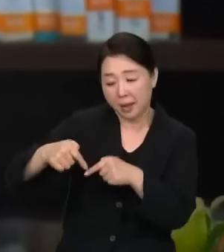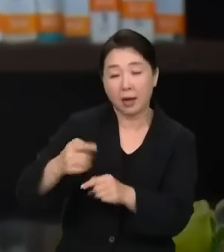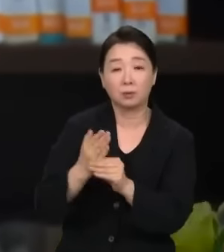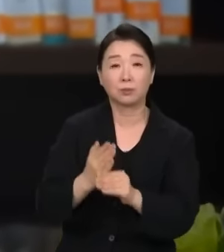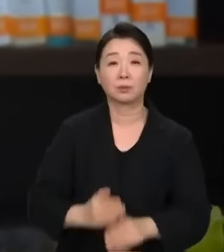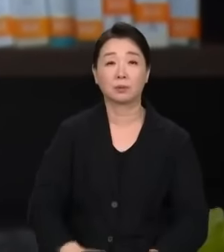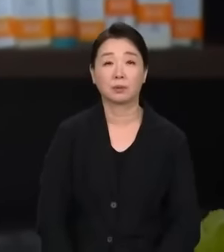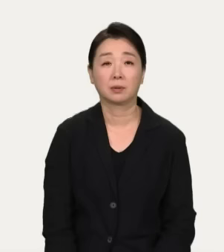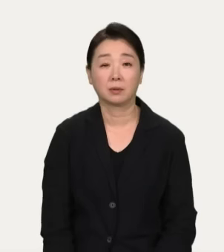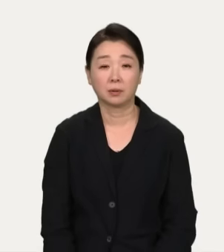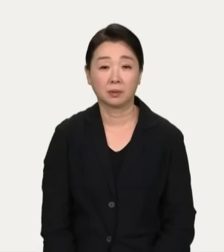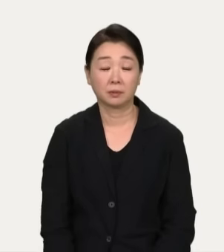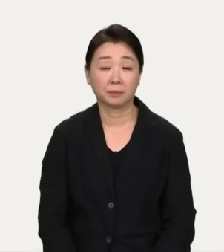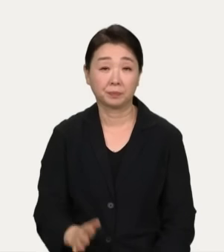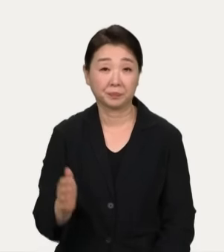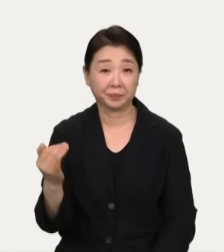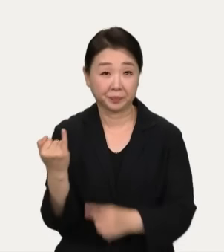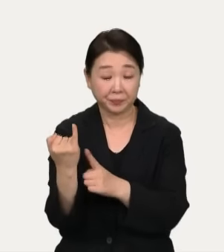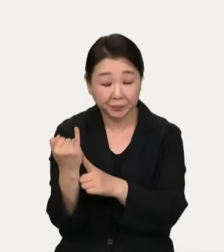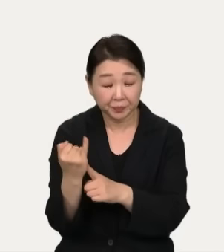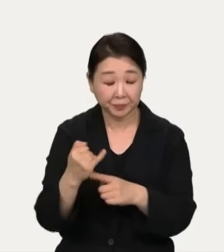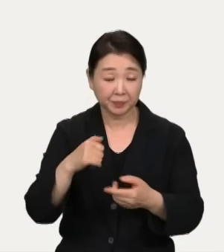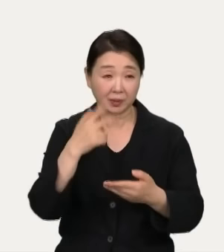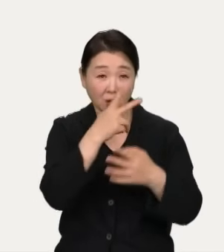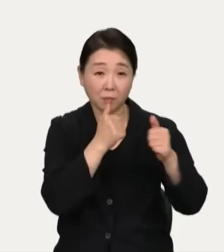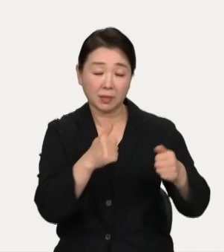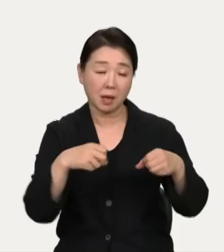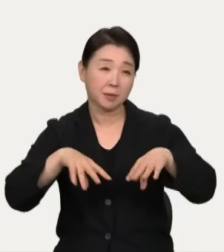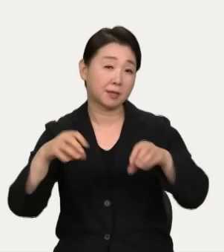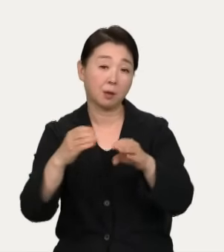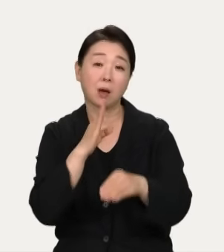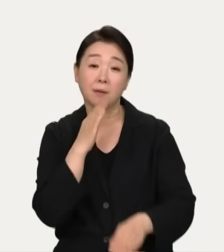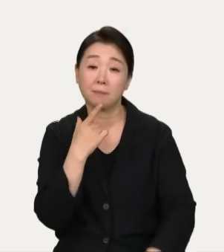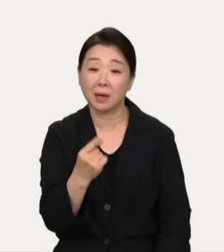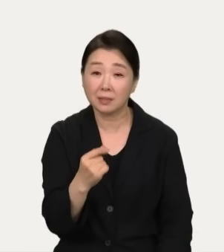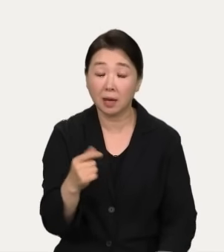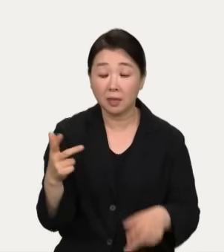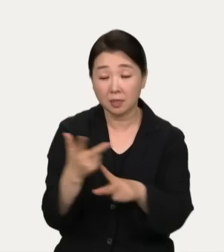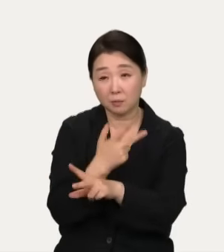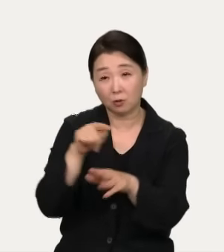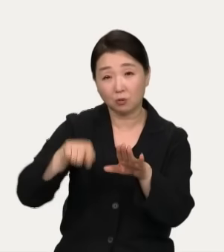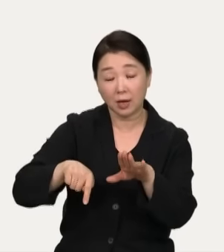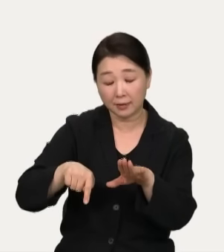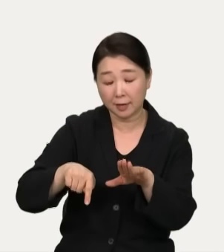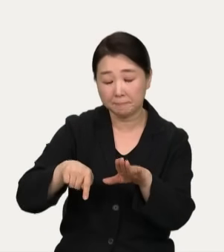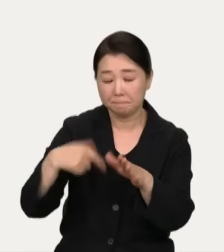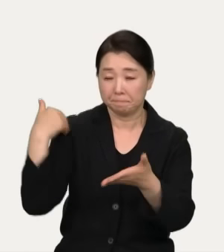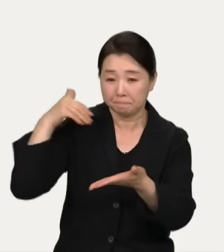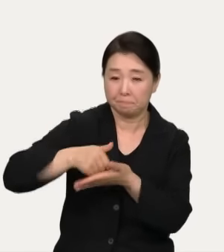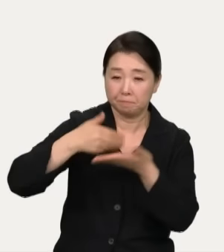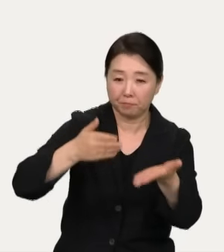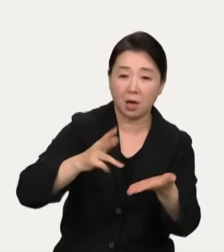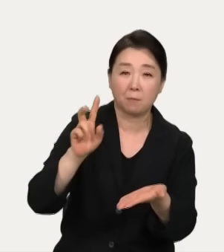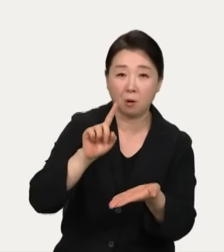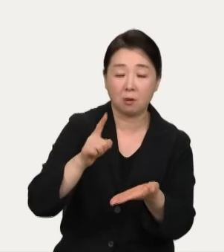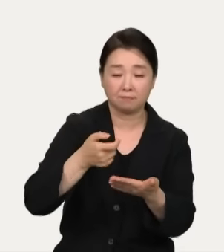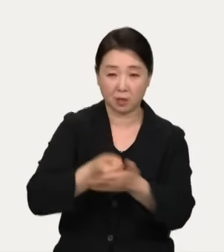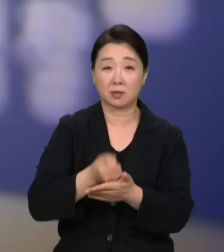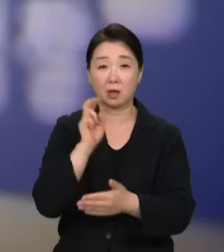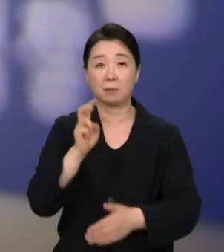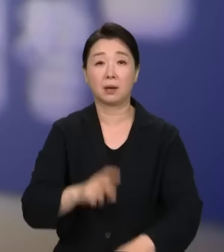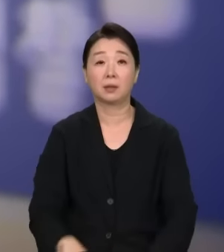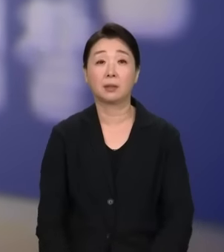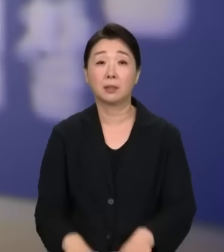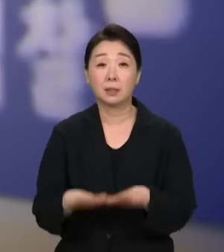겁니다 김여사도 검찰과 이야기하고 있는 건 맞다며 이르면 이번 주 안에 방식이 결정될 것이라고 말했습니다